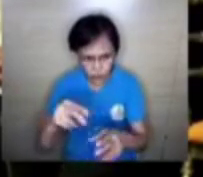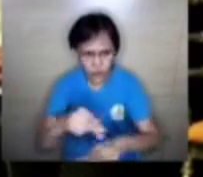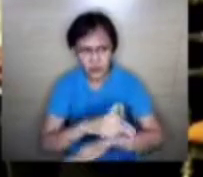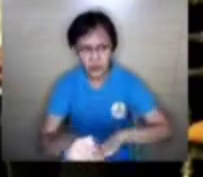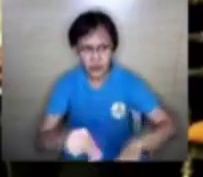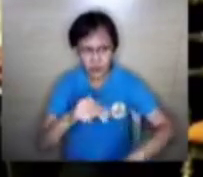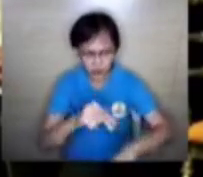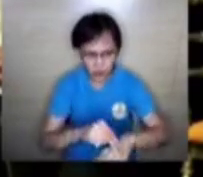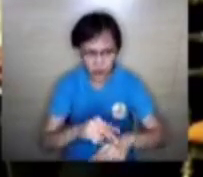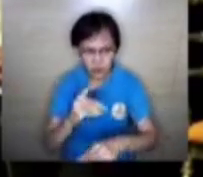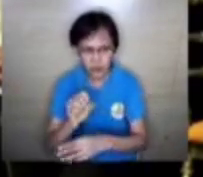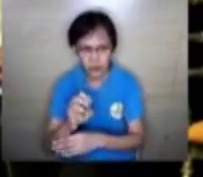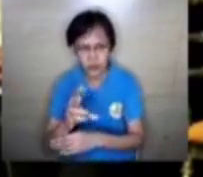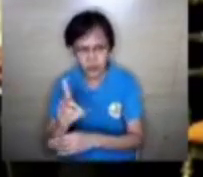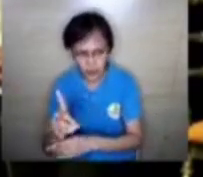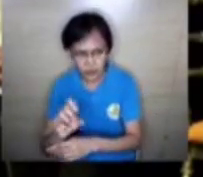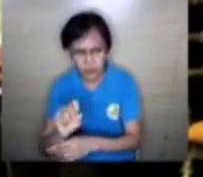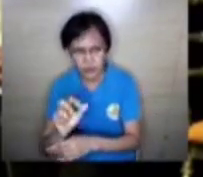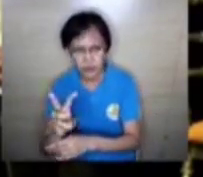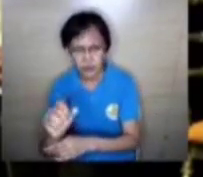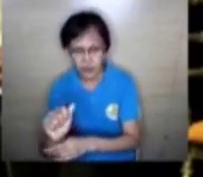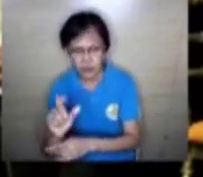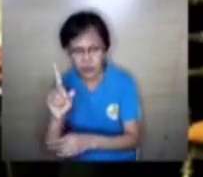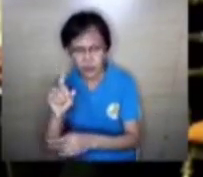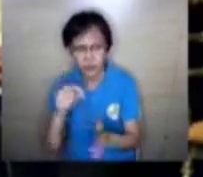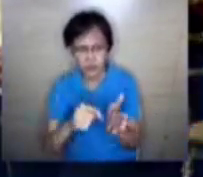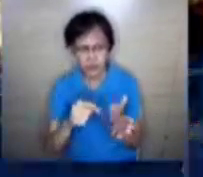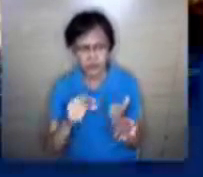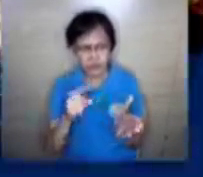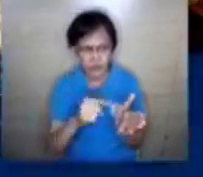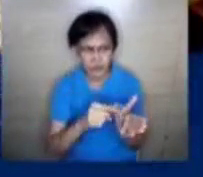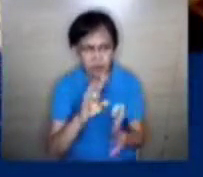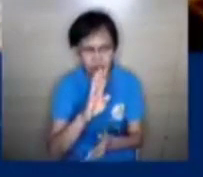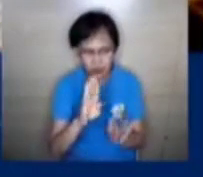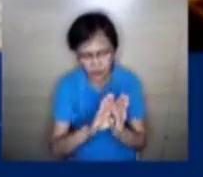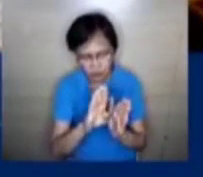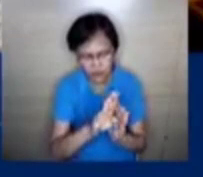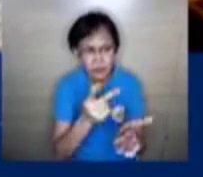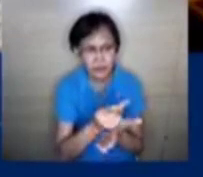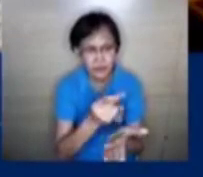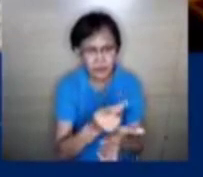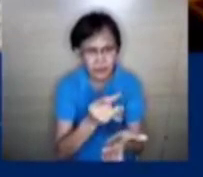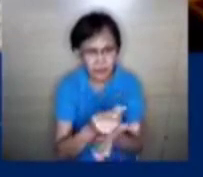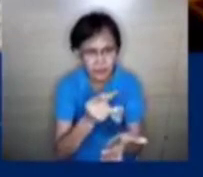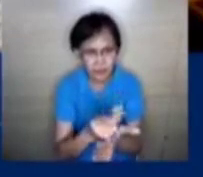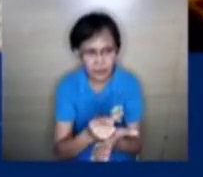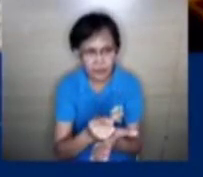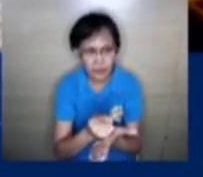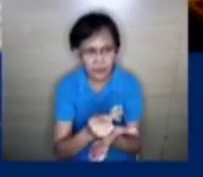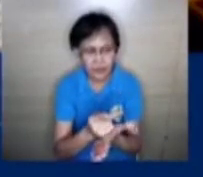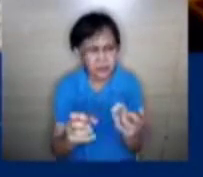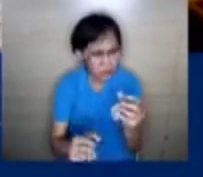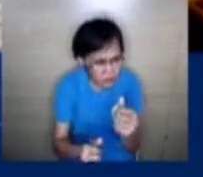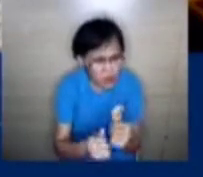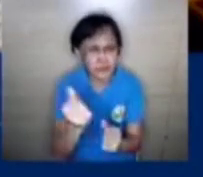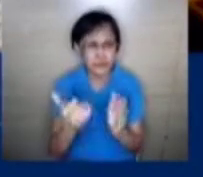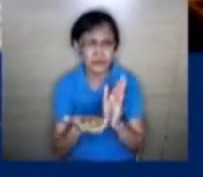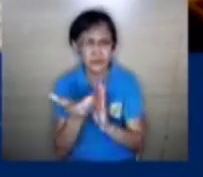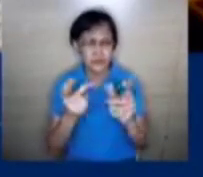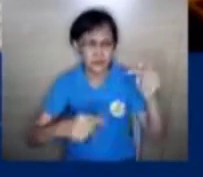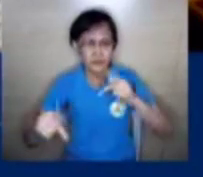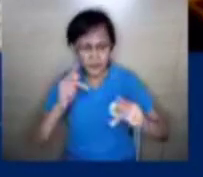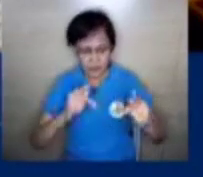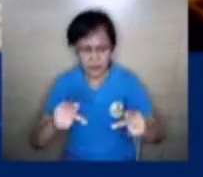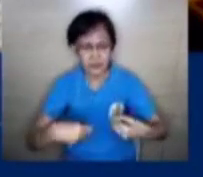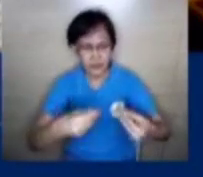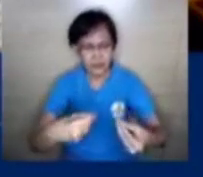DSWD SAP. 1.2 billion pesos po ang inilaan natin dito at halos lahat sa pamilya Pasigueño ay nakatanggap po